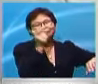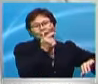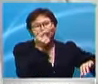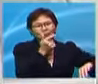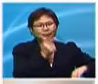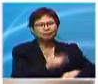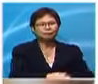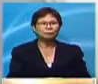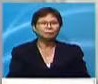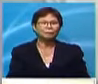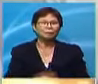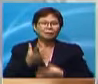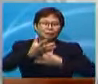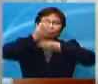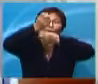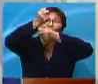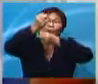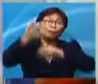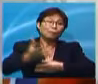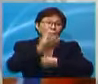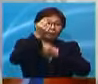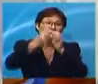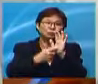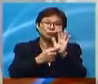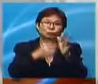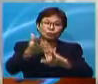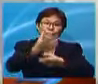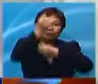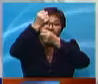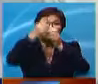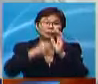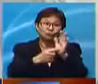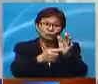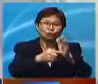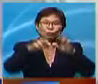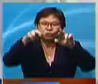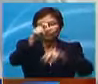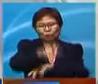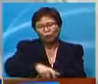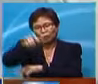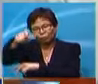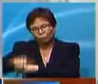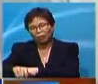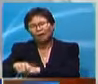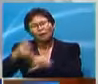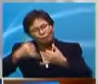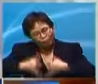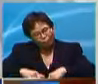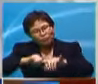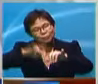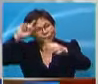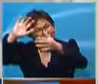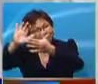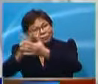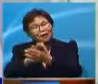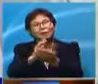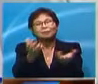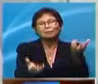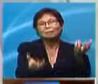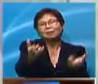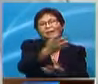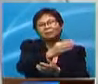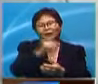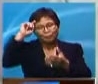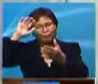pembangkang kemenangan ini menggambarkan bahawa rakyat masih memberikan masih percaya dan